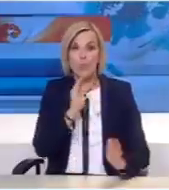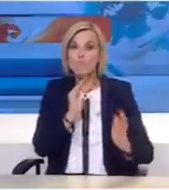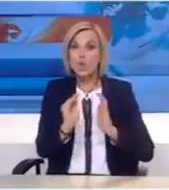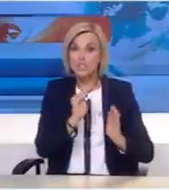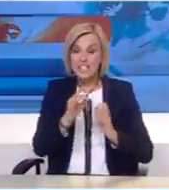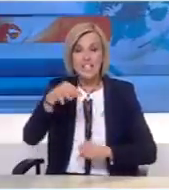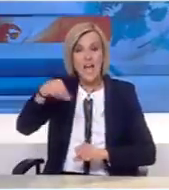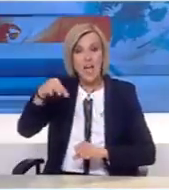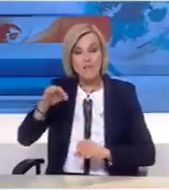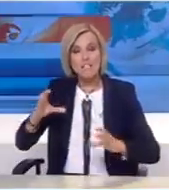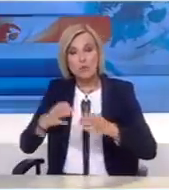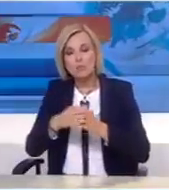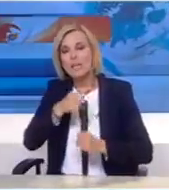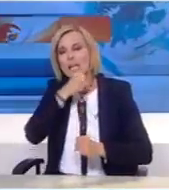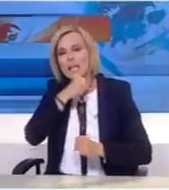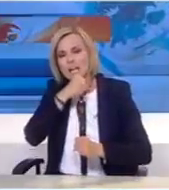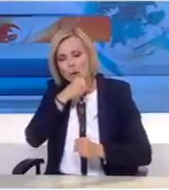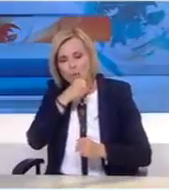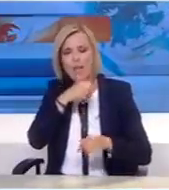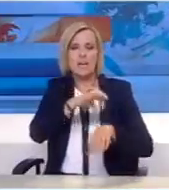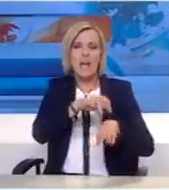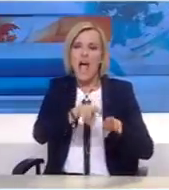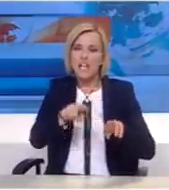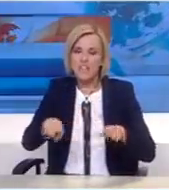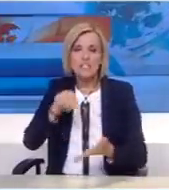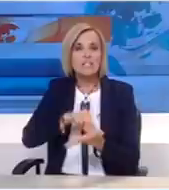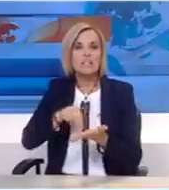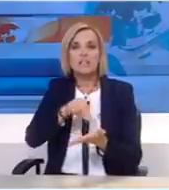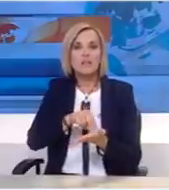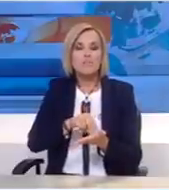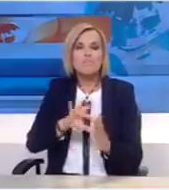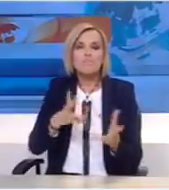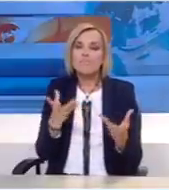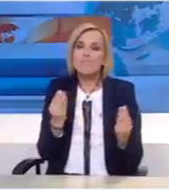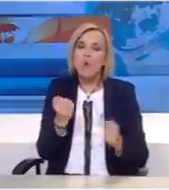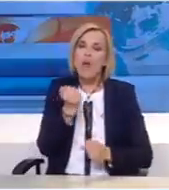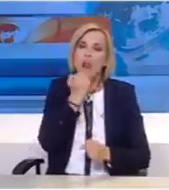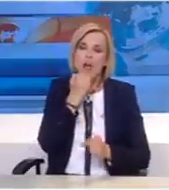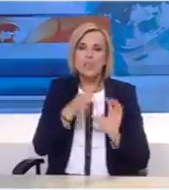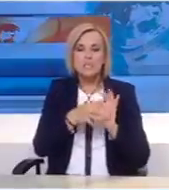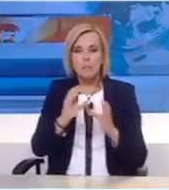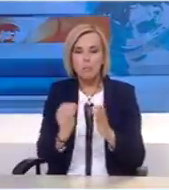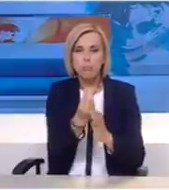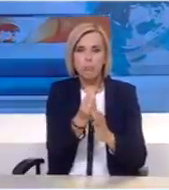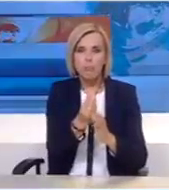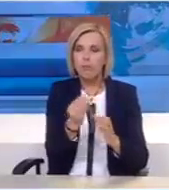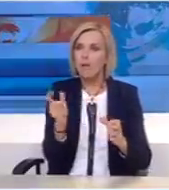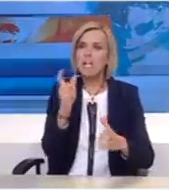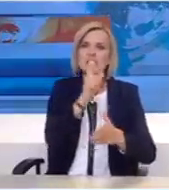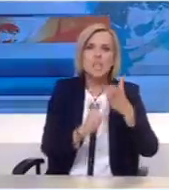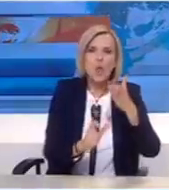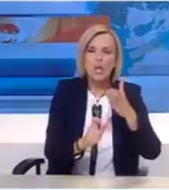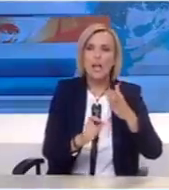πληθυσμού, όπως ηλικιωμένοι, ασθενείς, Ρωμά και άλλων, τι πήγε λάθος και το τελευταίο διάστημα έχουμε συνεχόμενες εστίες μετάδοση του ιού σε